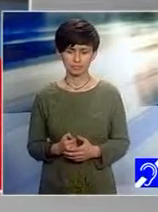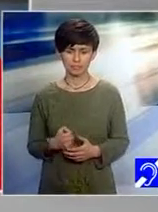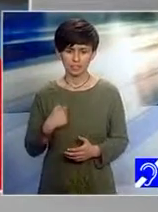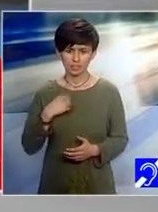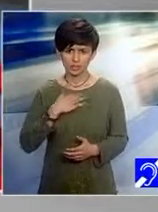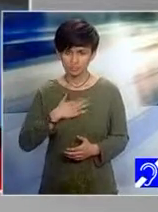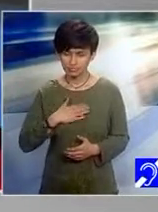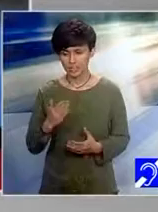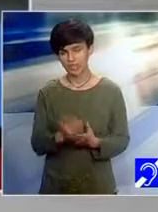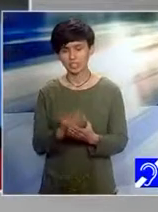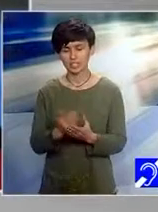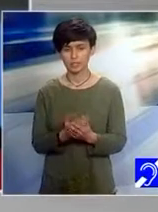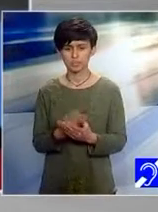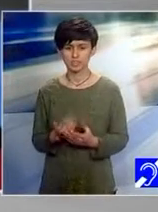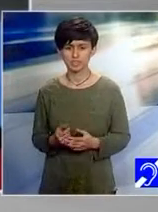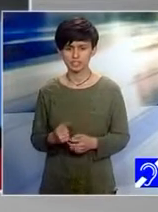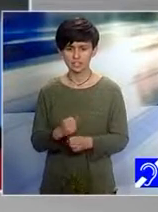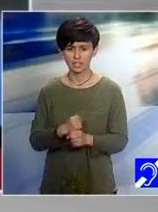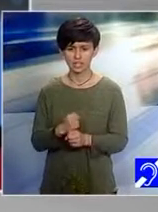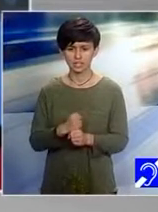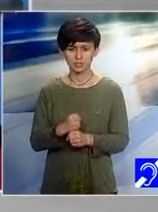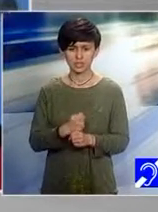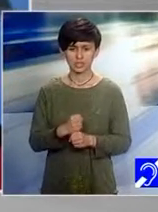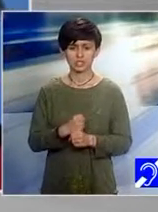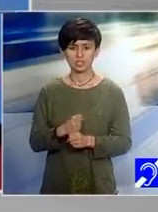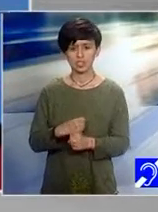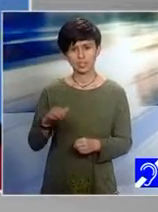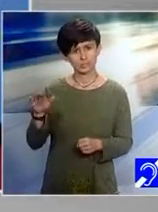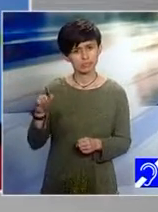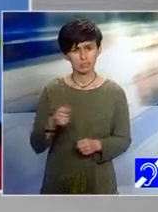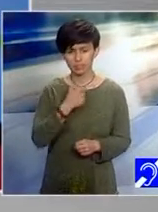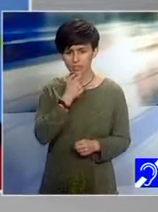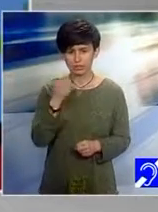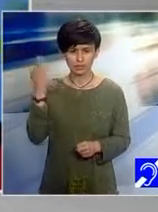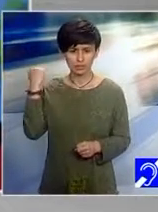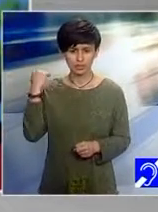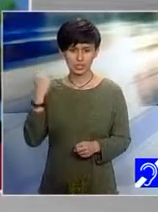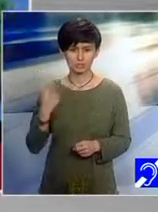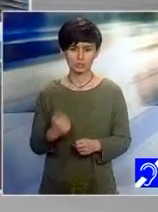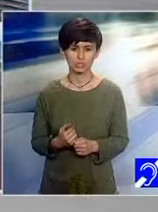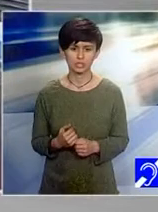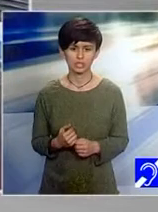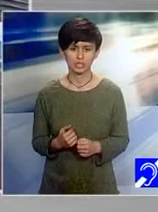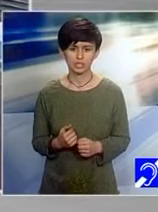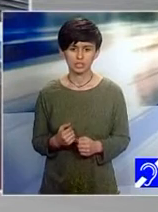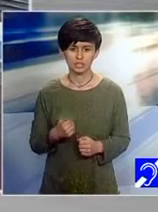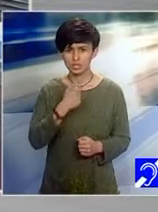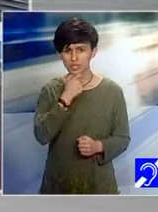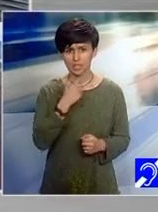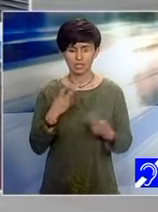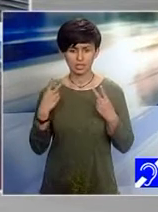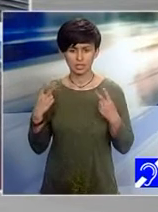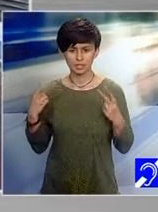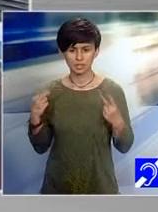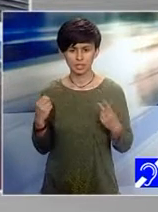vrea puțin să ne povestești care despre experiența pe care ai avut-o tu anul trecut cu un an foarte important pentru armenii, anul în care s-au